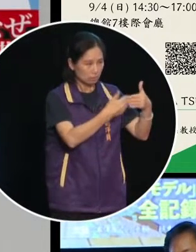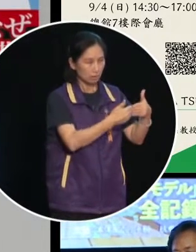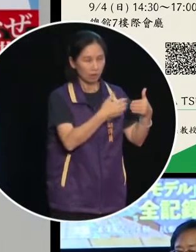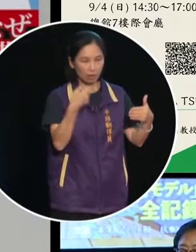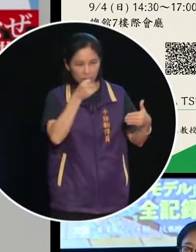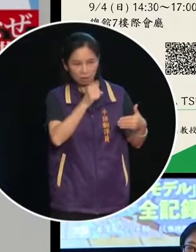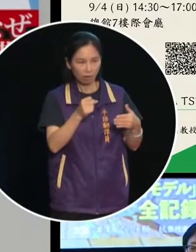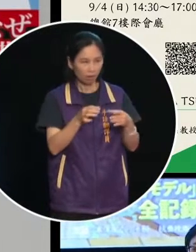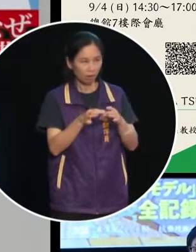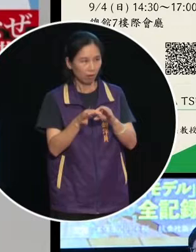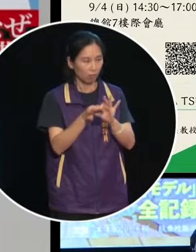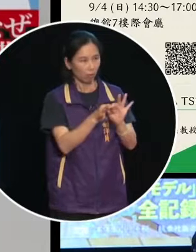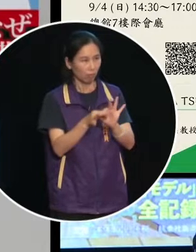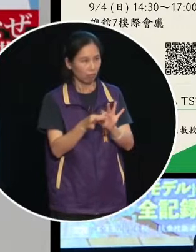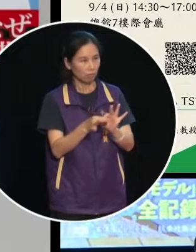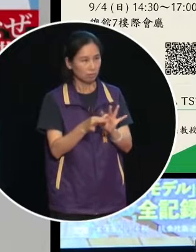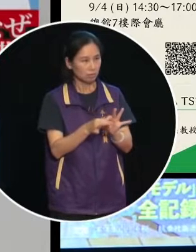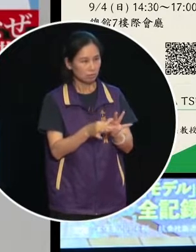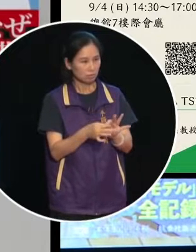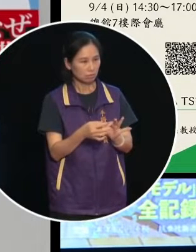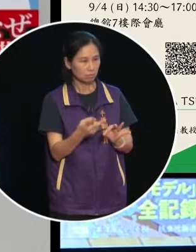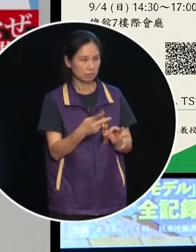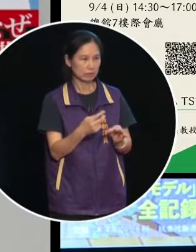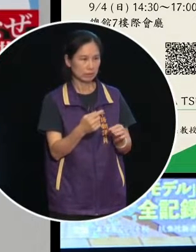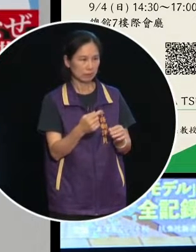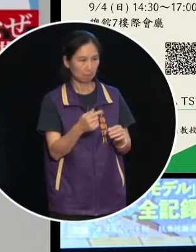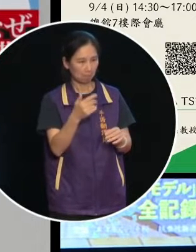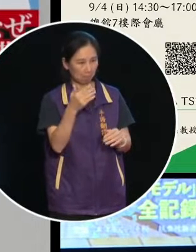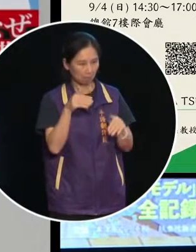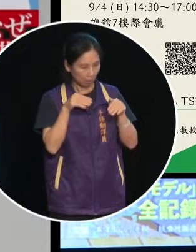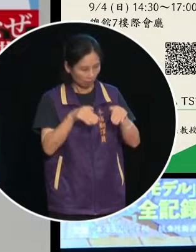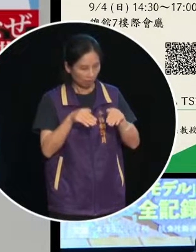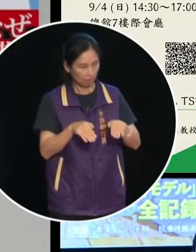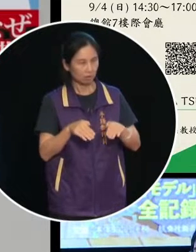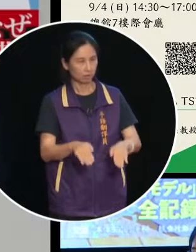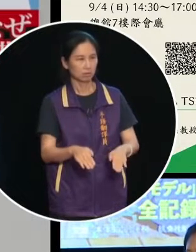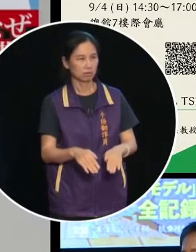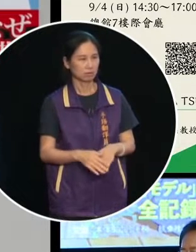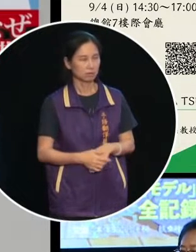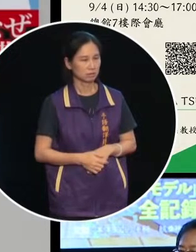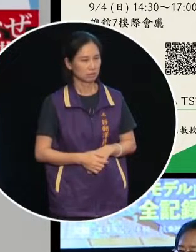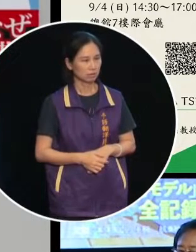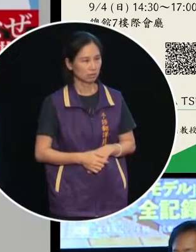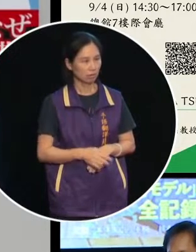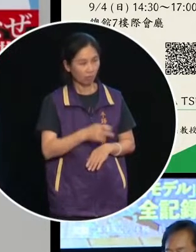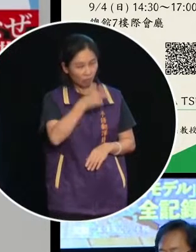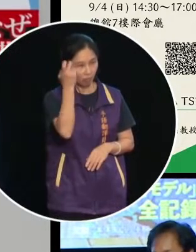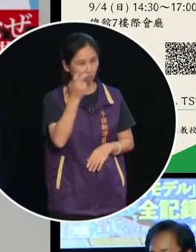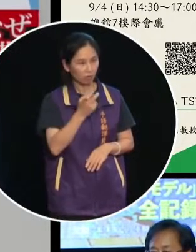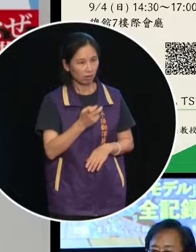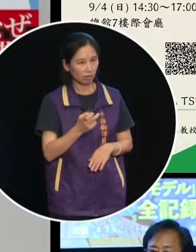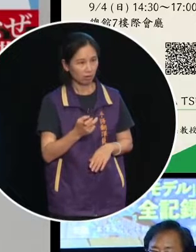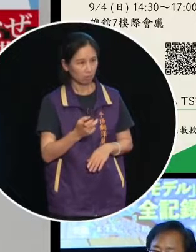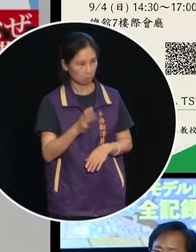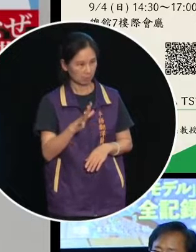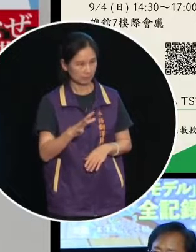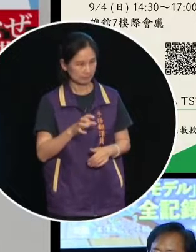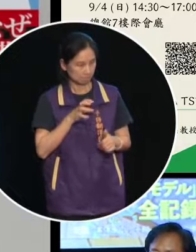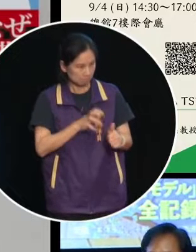年比一年不好，不理想。发现一个问题，又采取一个强